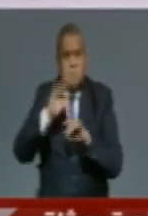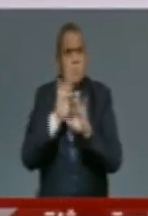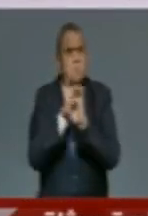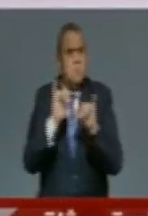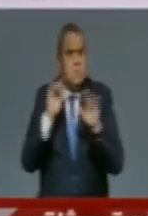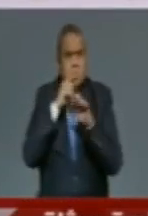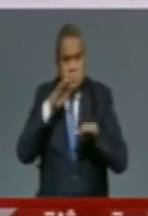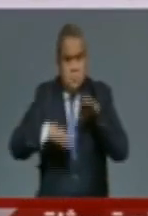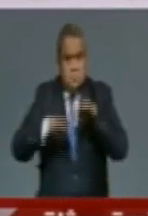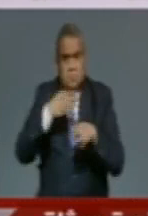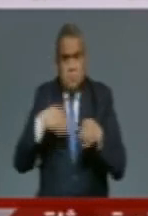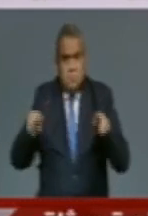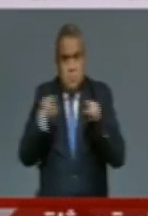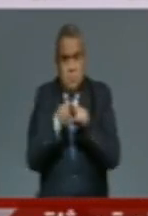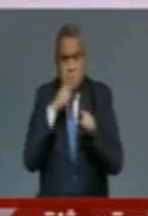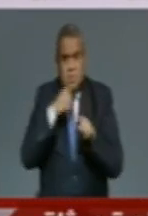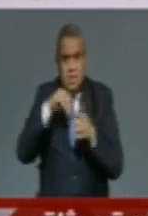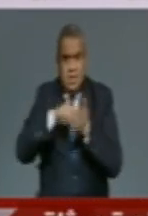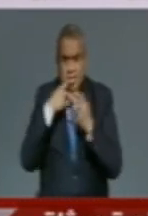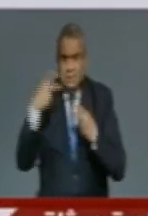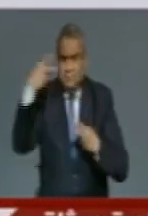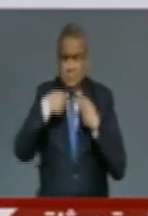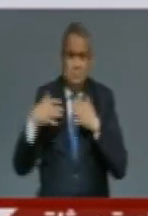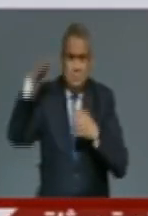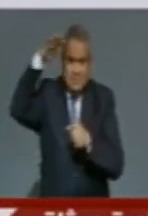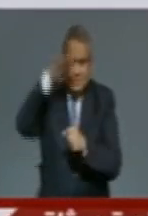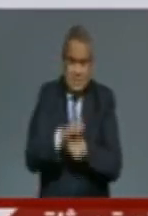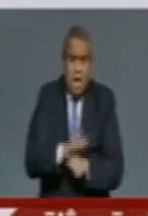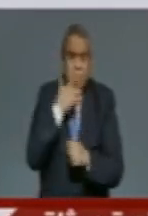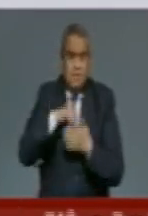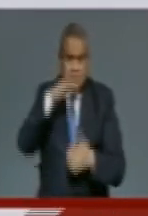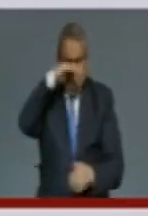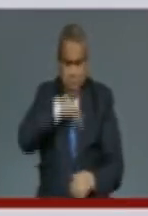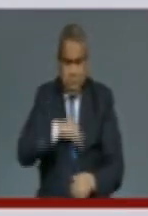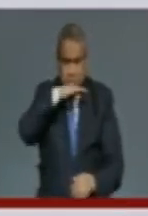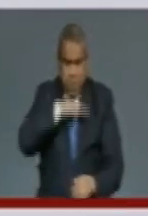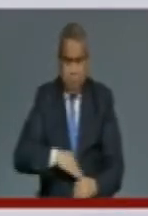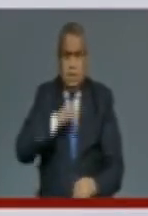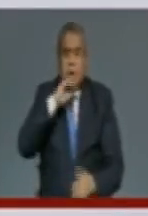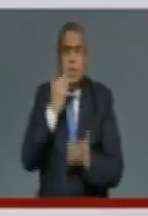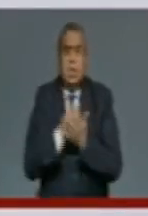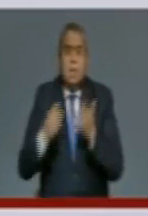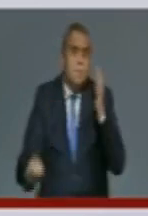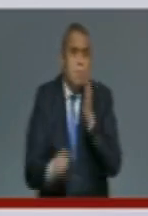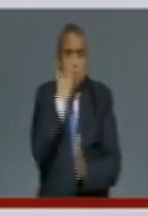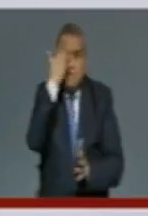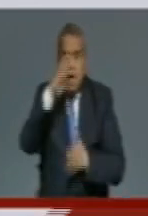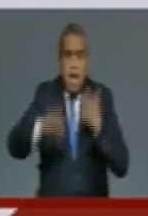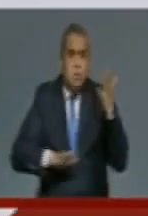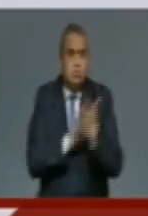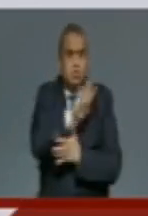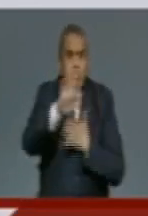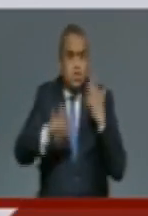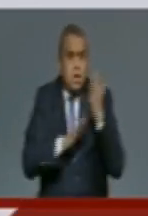متوازن بما لا يمثل ضغط علينا وعلى موردنا، ولكن نتيجة الظروف اللي حصلت